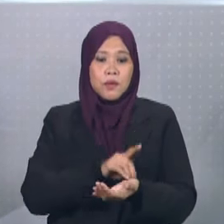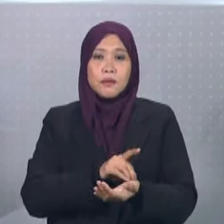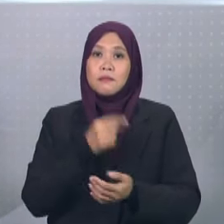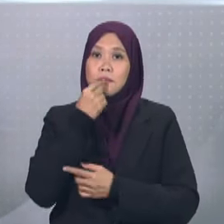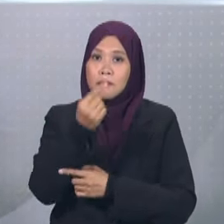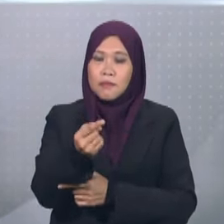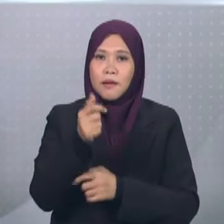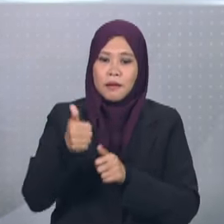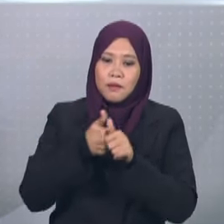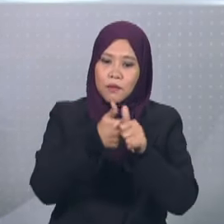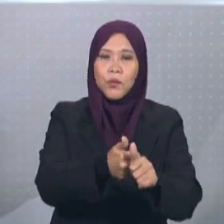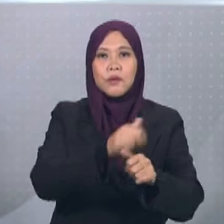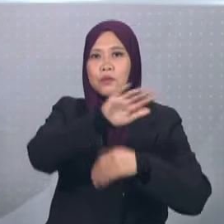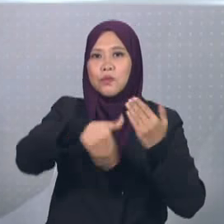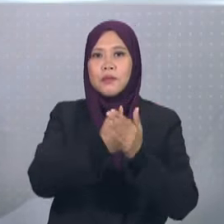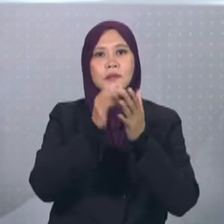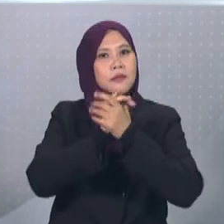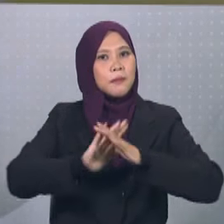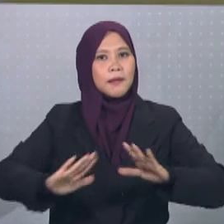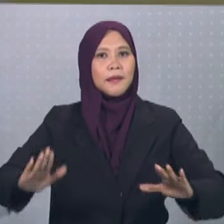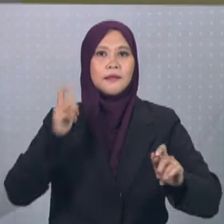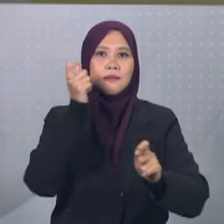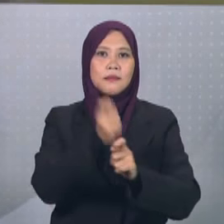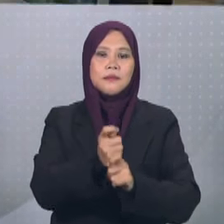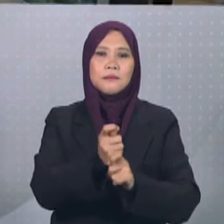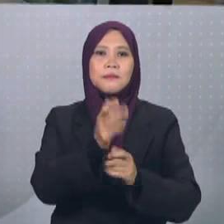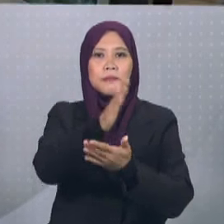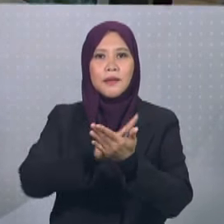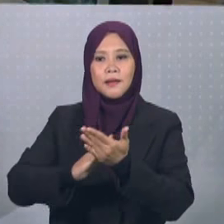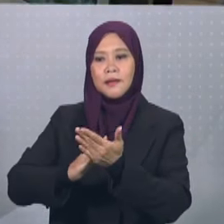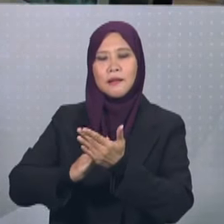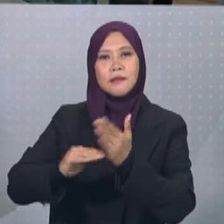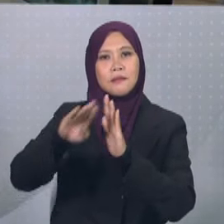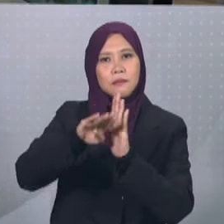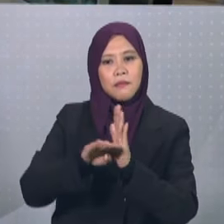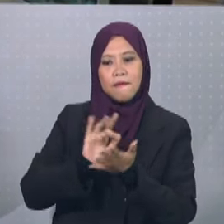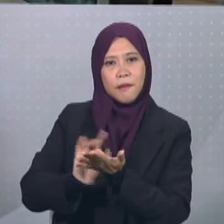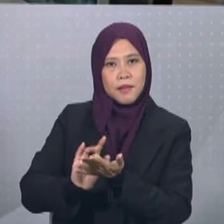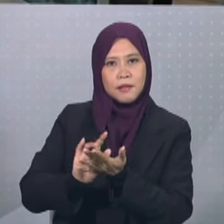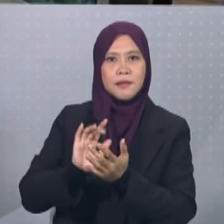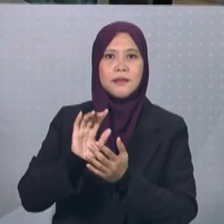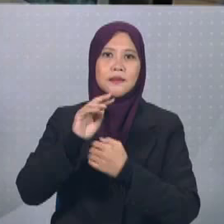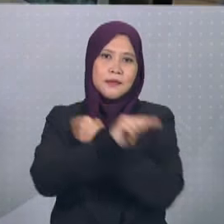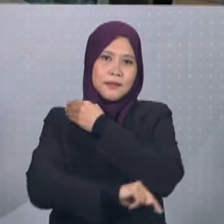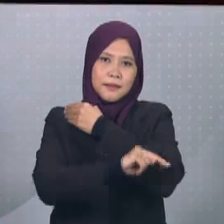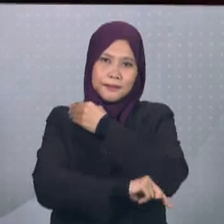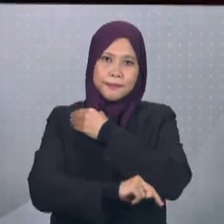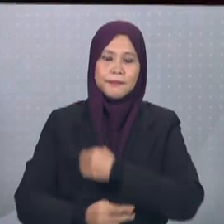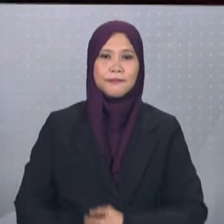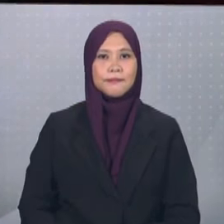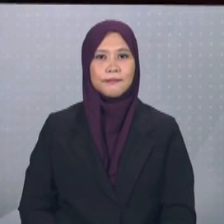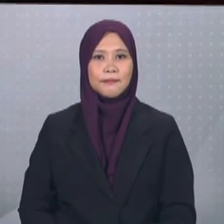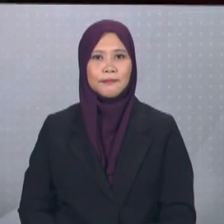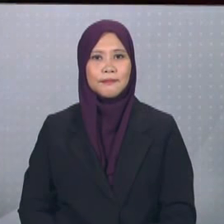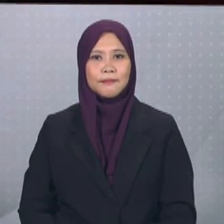selidik itu akan mematuhi semua piawaian keselamatan yang ditetapkan bahagian regulatory farmasi negara.